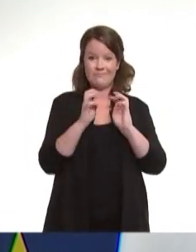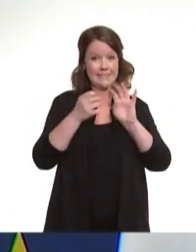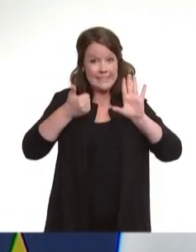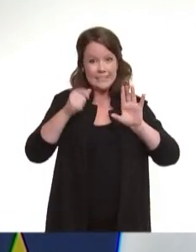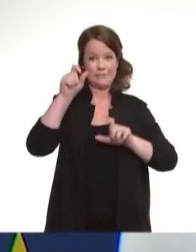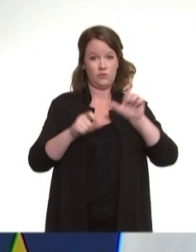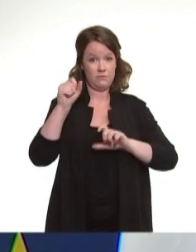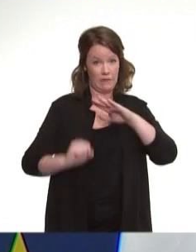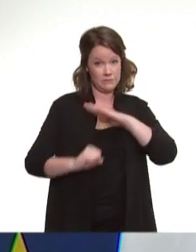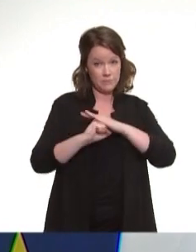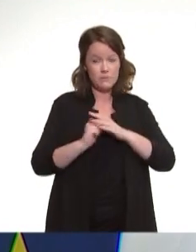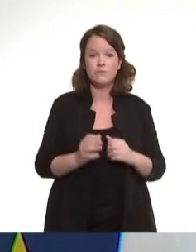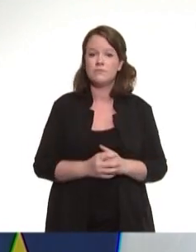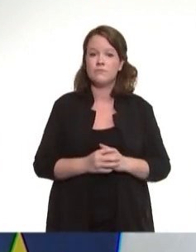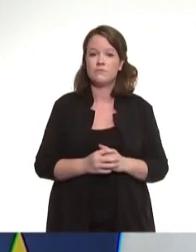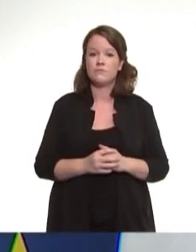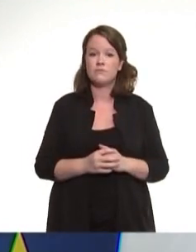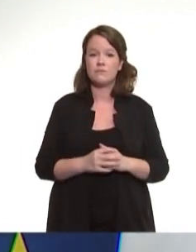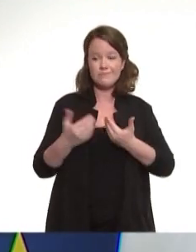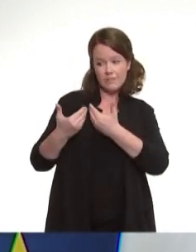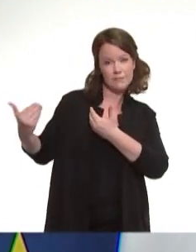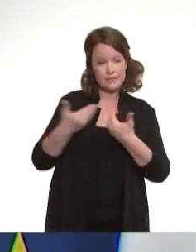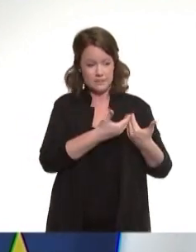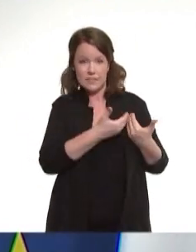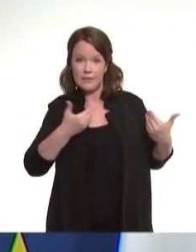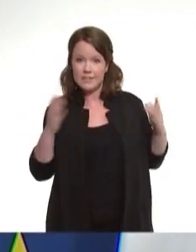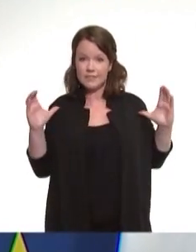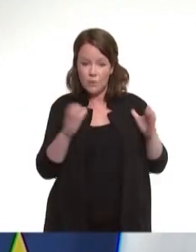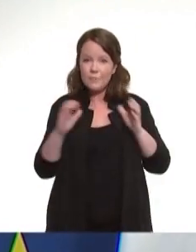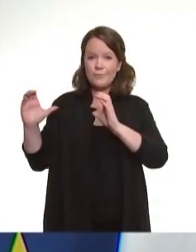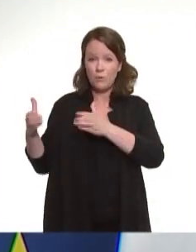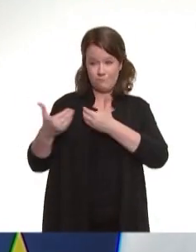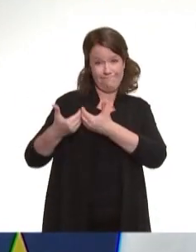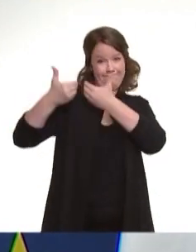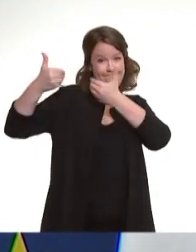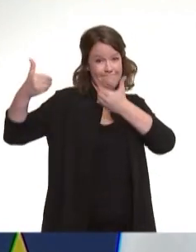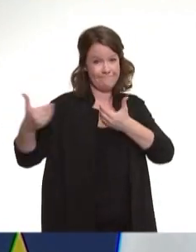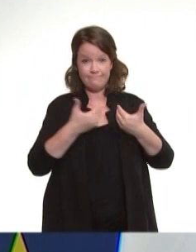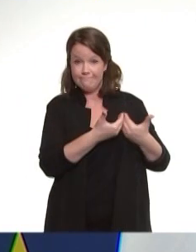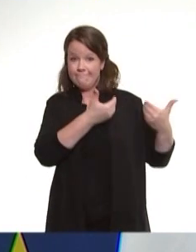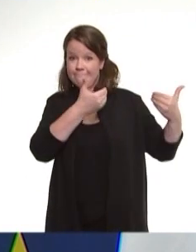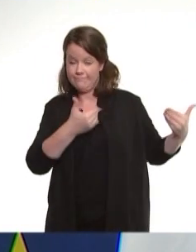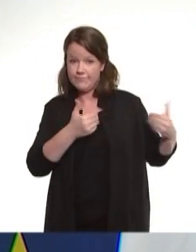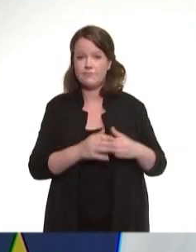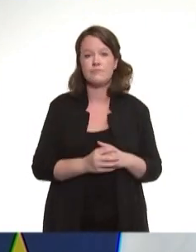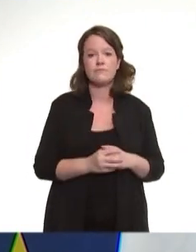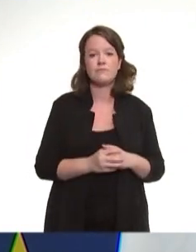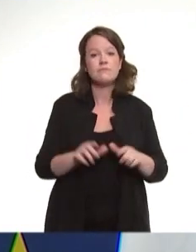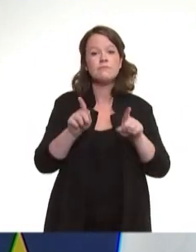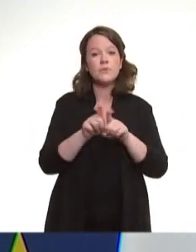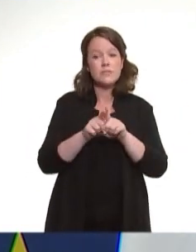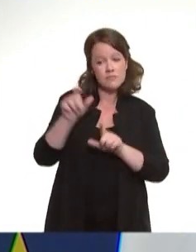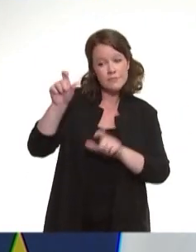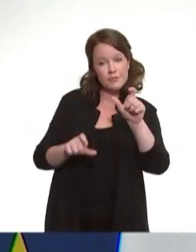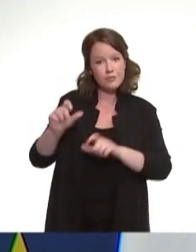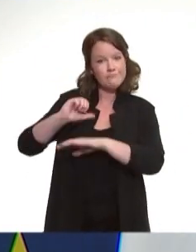dans un restaurant les espaces entre les tables et les chaises de deux groupes différents sont augmentés et les restaurateurs sont amenés à vous proposer d'inscrire